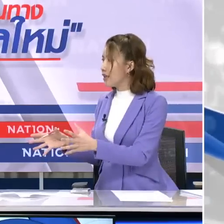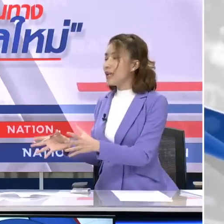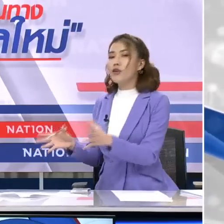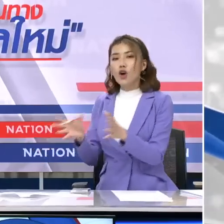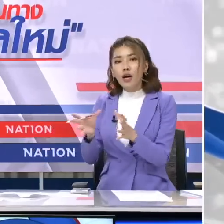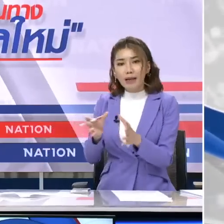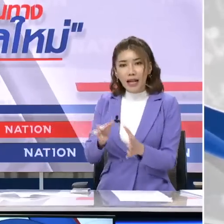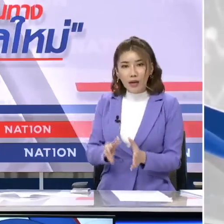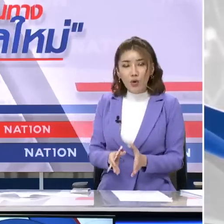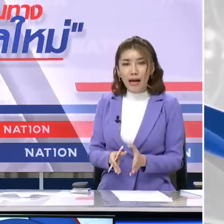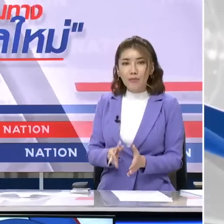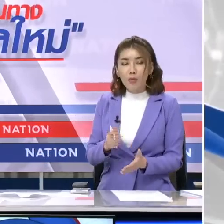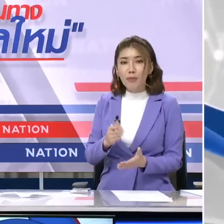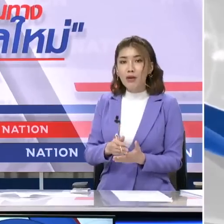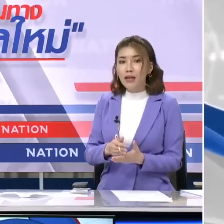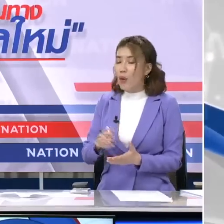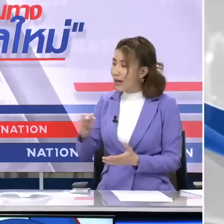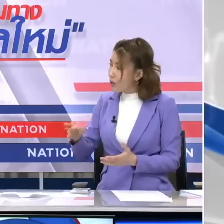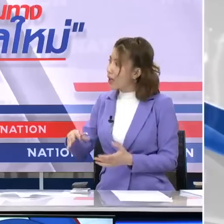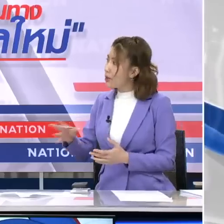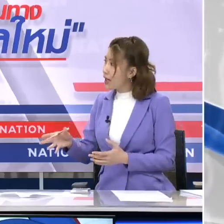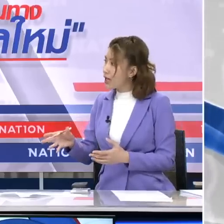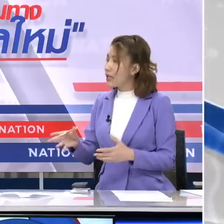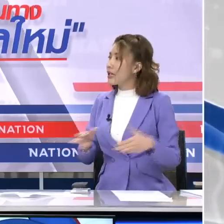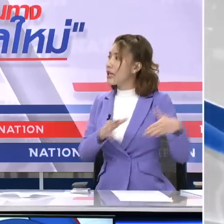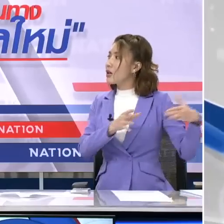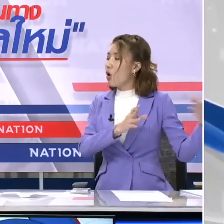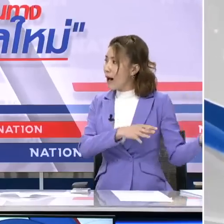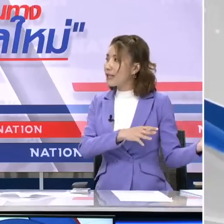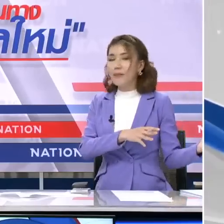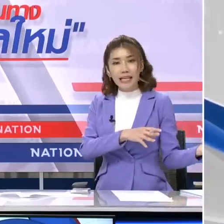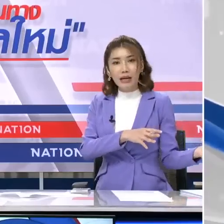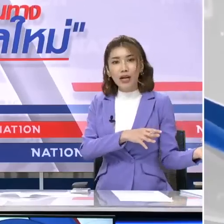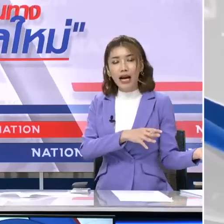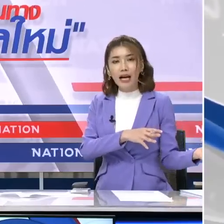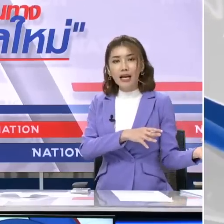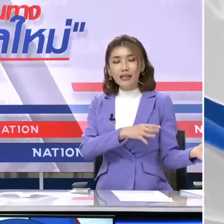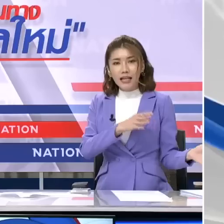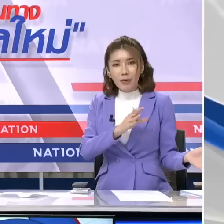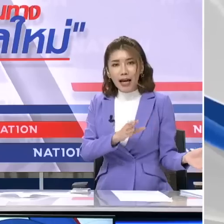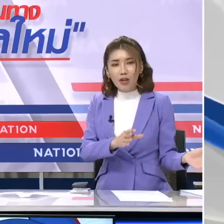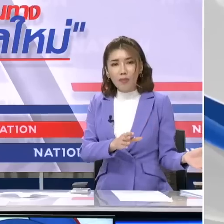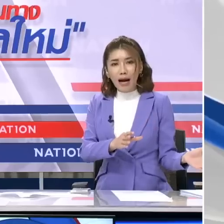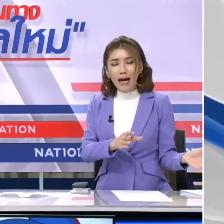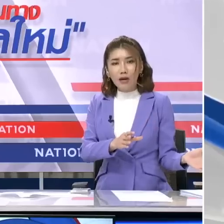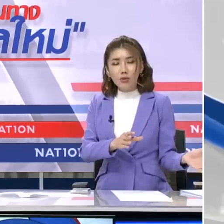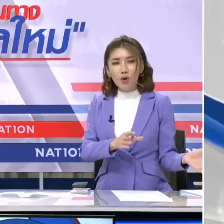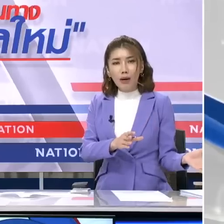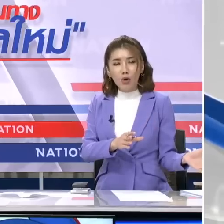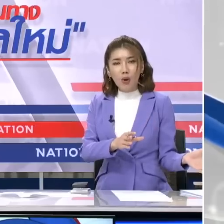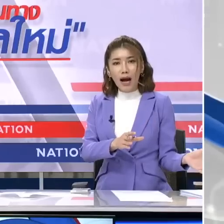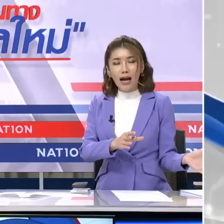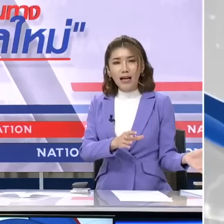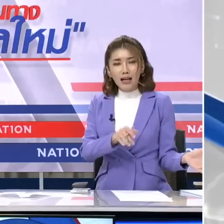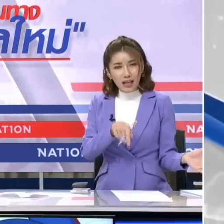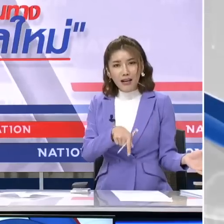กันแล้วเดี๋ยวค่อยมาแถลงร่วมกันเพราะมันเป็นเรื่องระหว่างก้าวไกลกับเพื่อไทย อ ีก6พรรคเนี่ยไม่เกี่ยวนะคะแต่ในเวลาต่อมาค่ะคุณผู้ชมปร